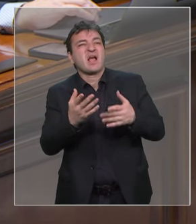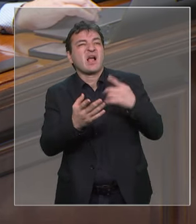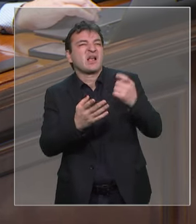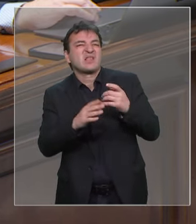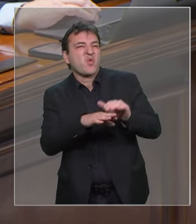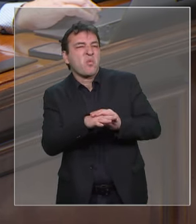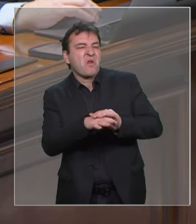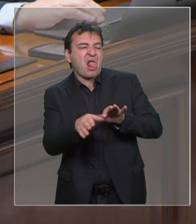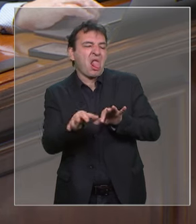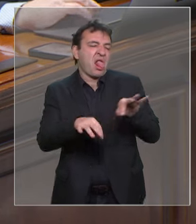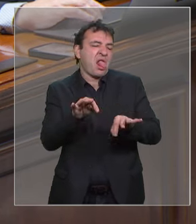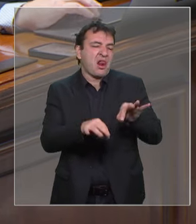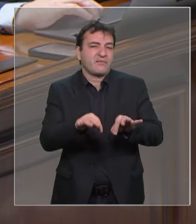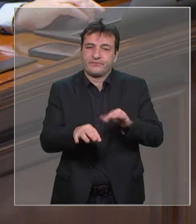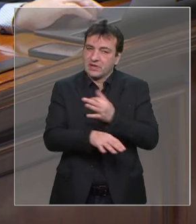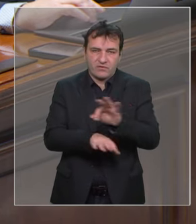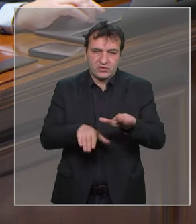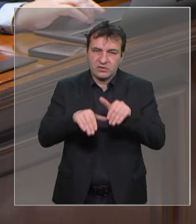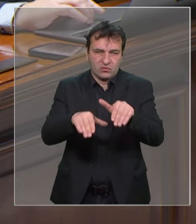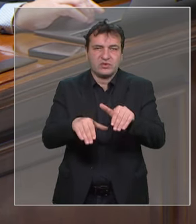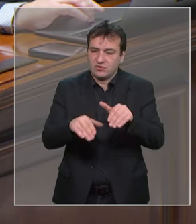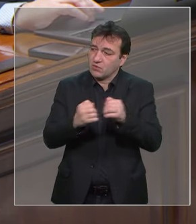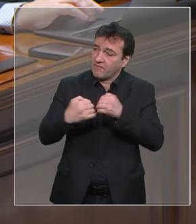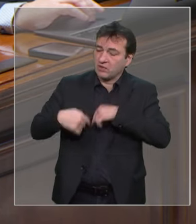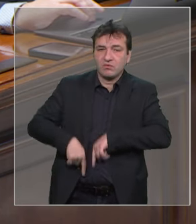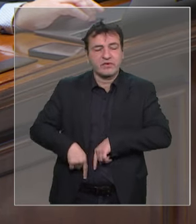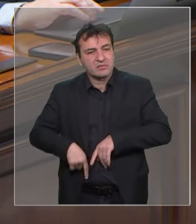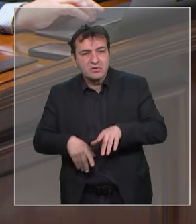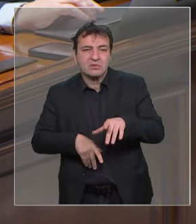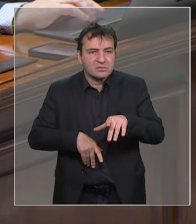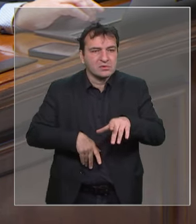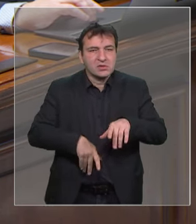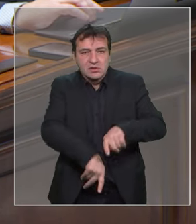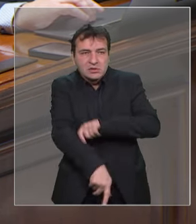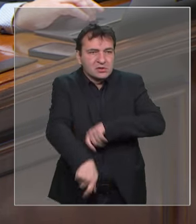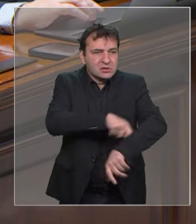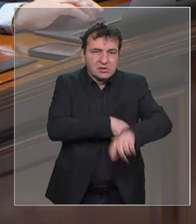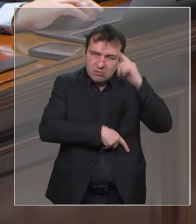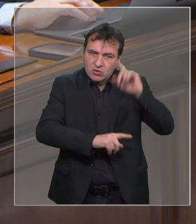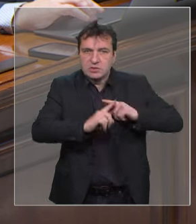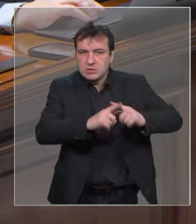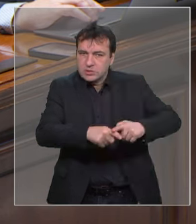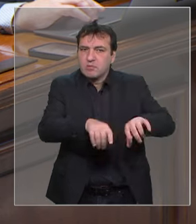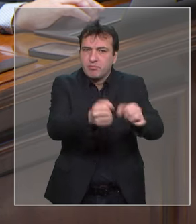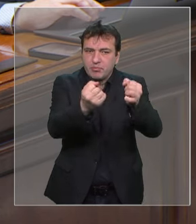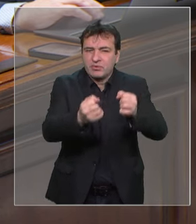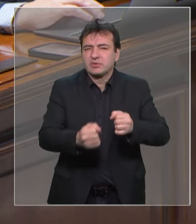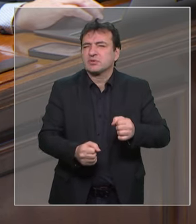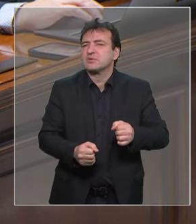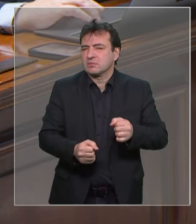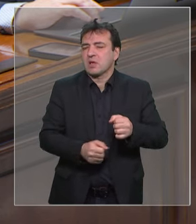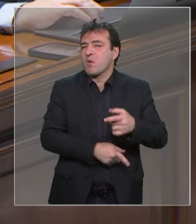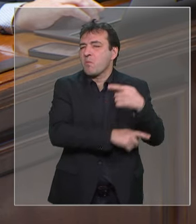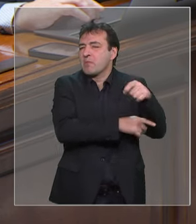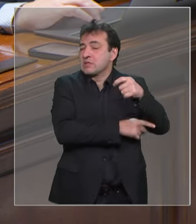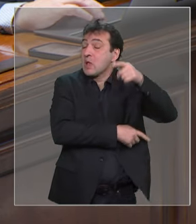elle, continue d'œuvrer avec le gouvernement à un cessez-le-feu qui est nécessaire, comme l'a rappelé le président de la République, mais peut-être vous n'entendez pas très